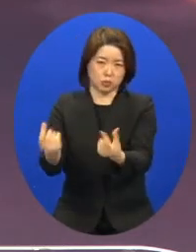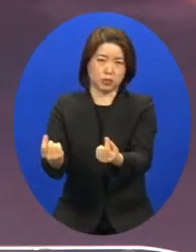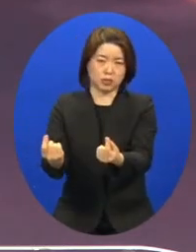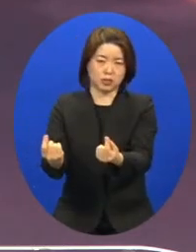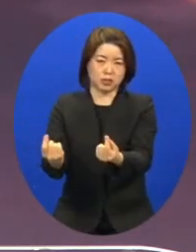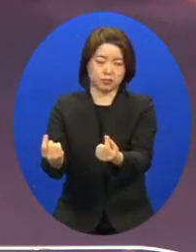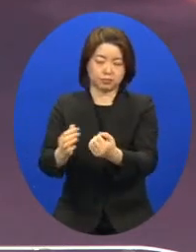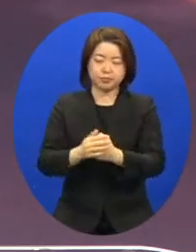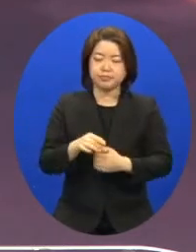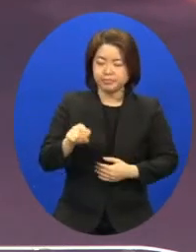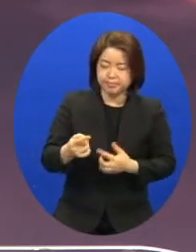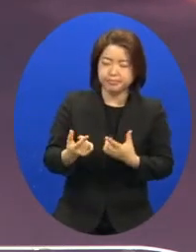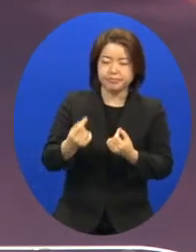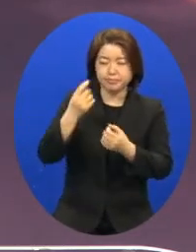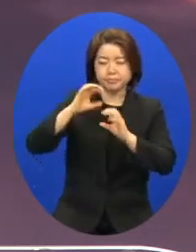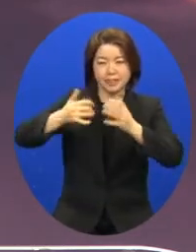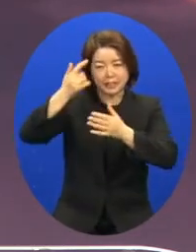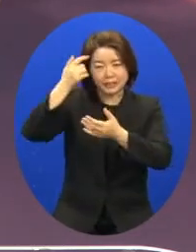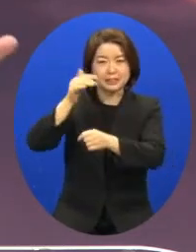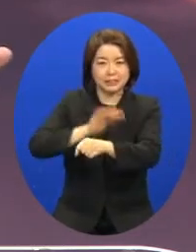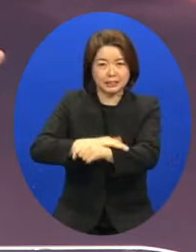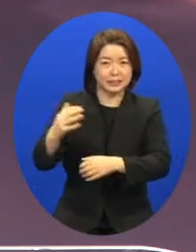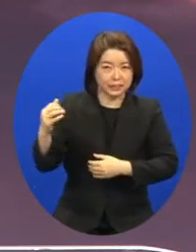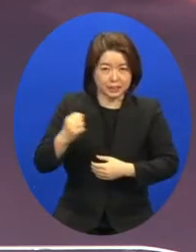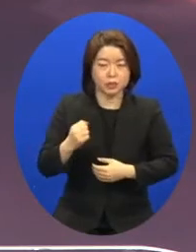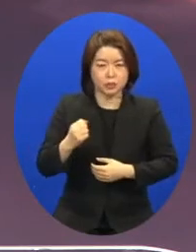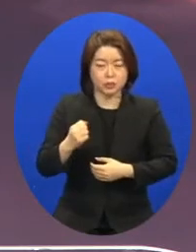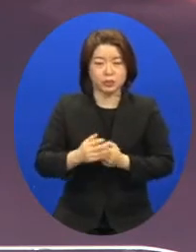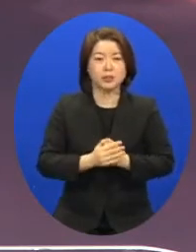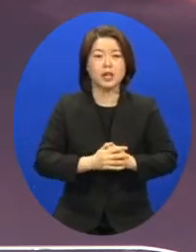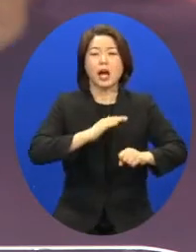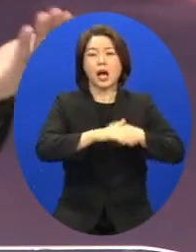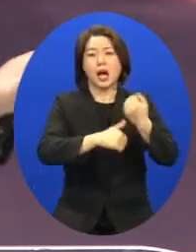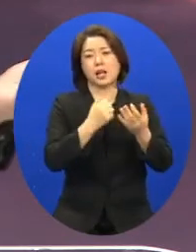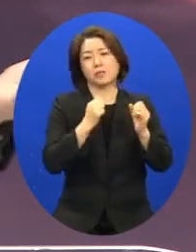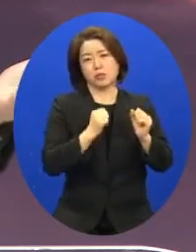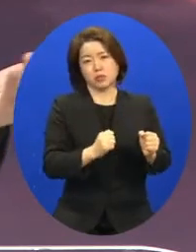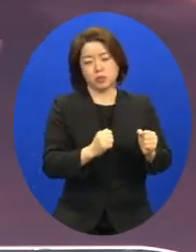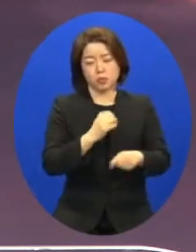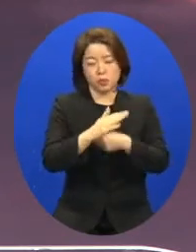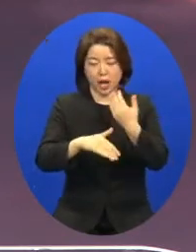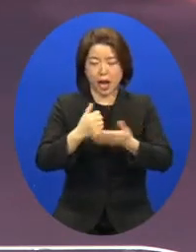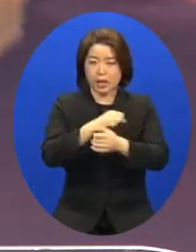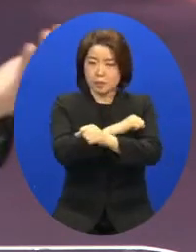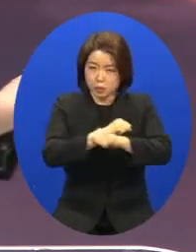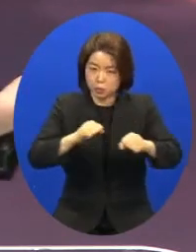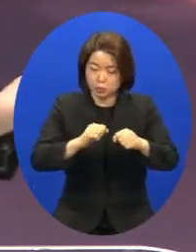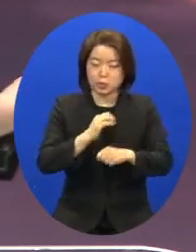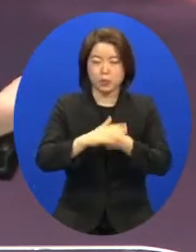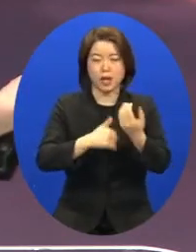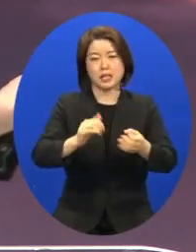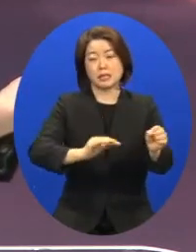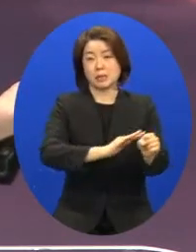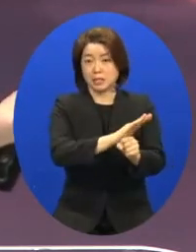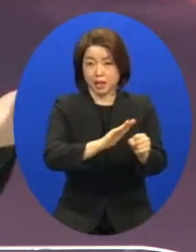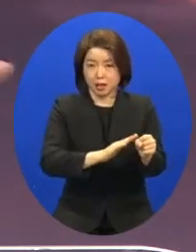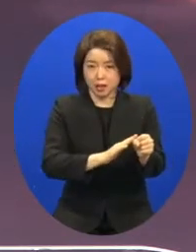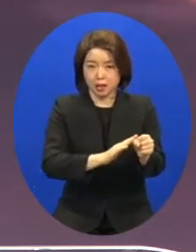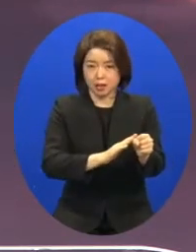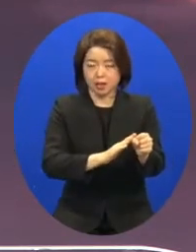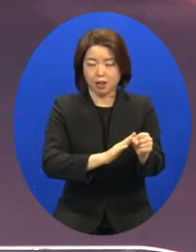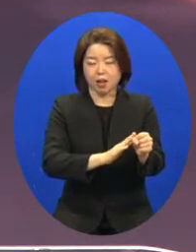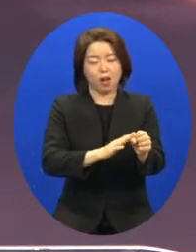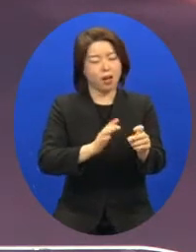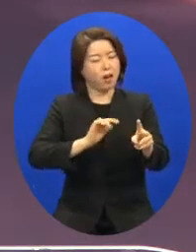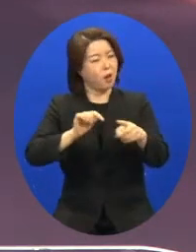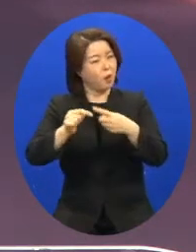세상 지혜로는 하나님의 존재, 하나님의 용서, 하나님의 사랑